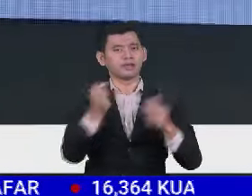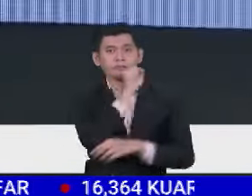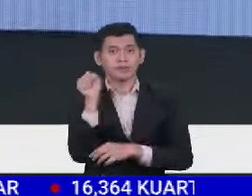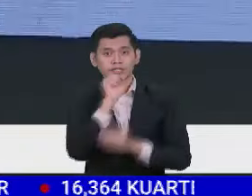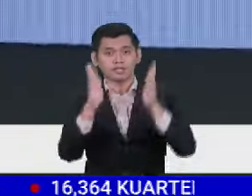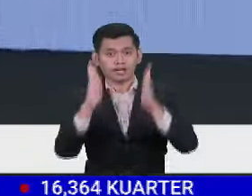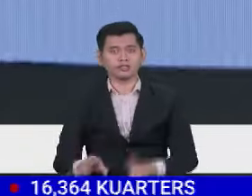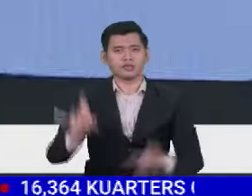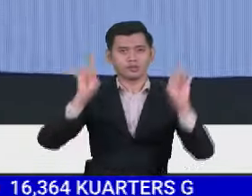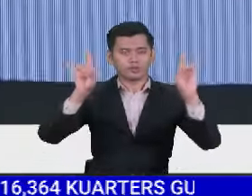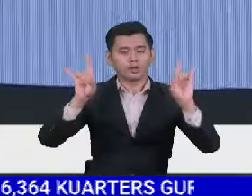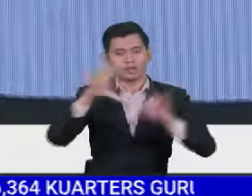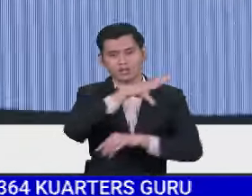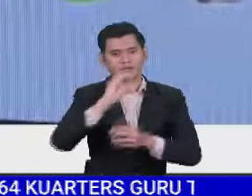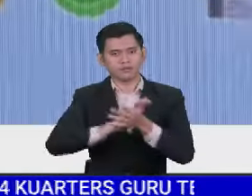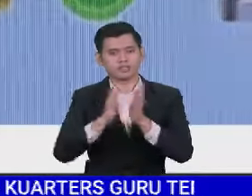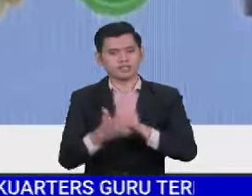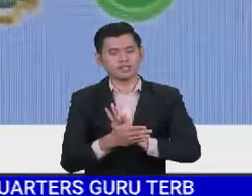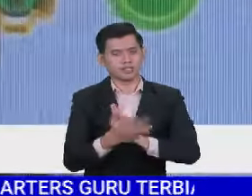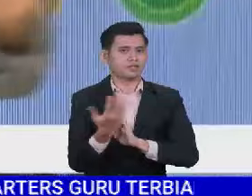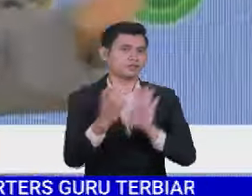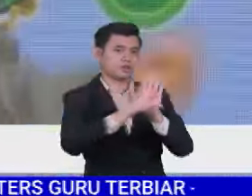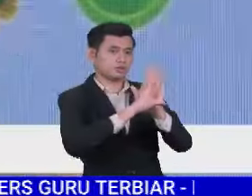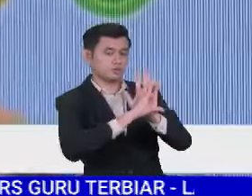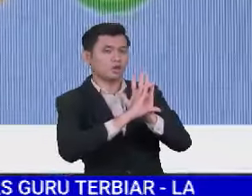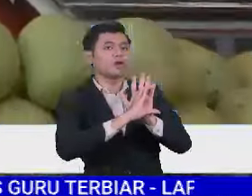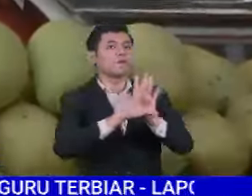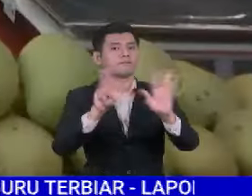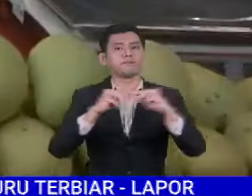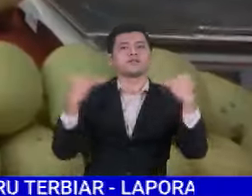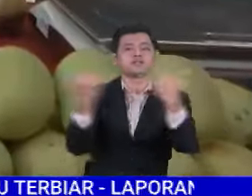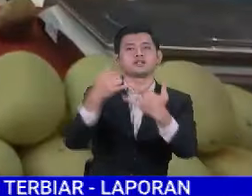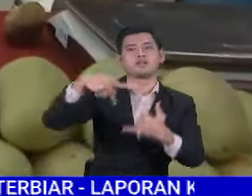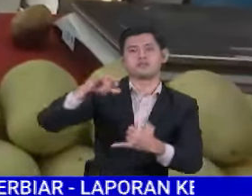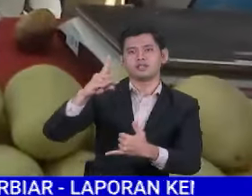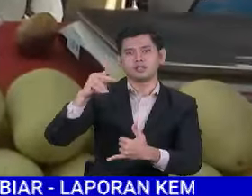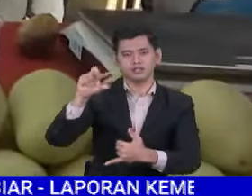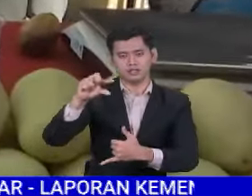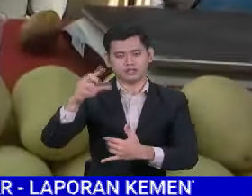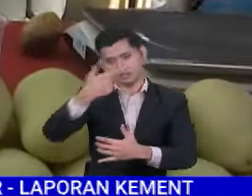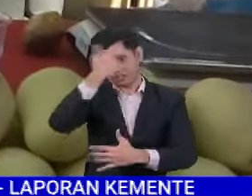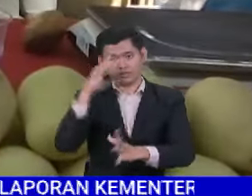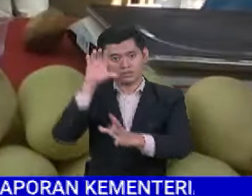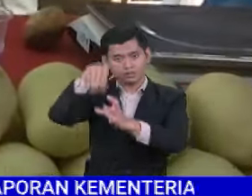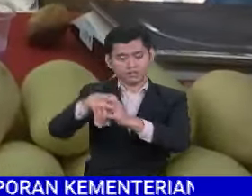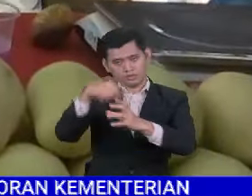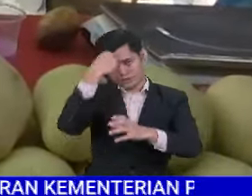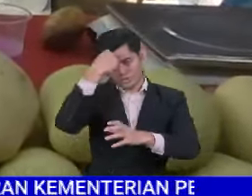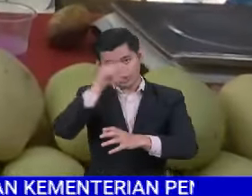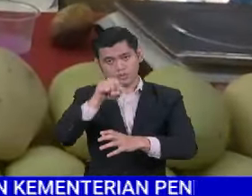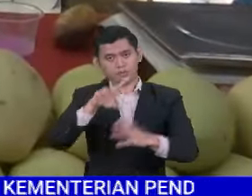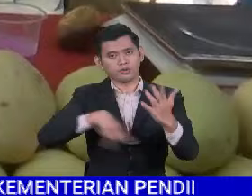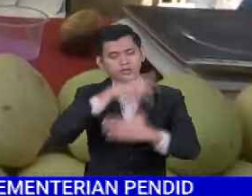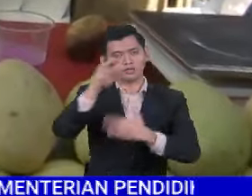sebagai figura peladang yang menjadi icon kepada masyarakat peladang Kernel terlibat secara langsung dalam sektor Agro